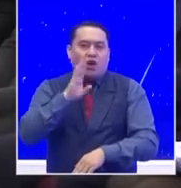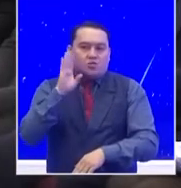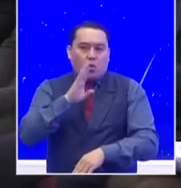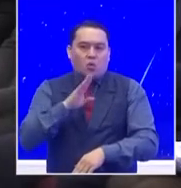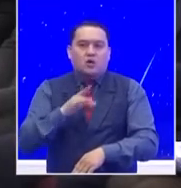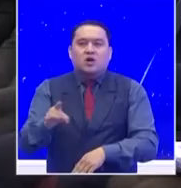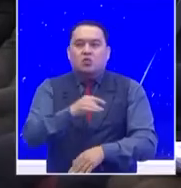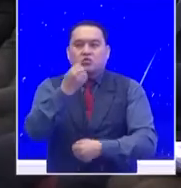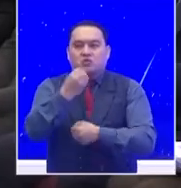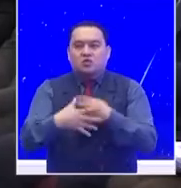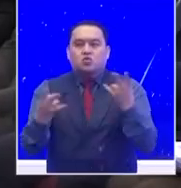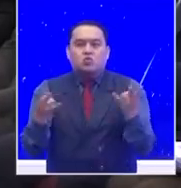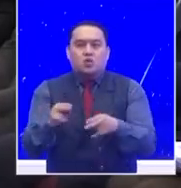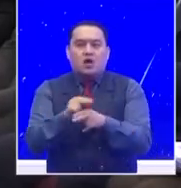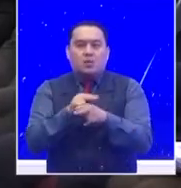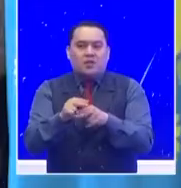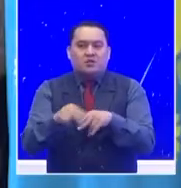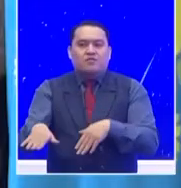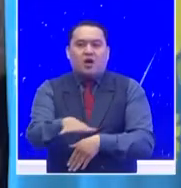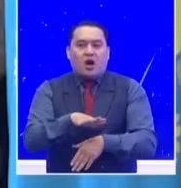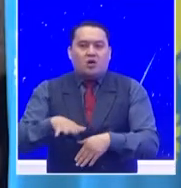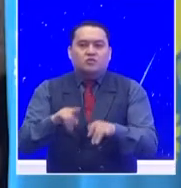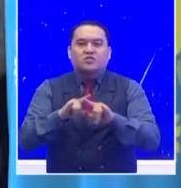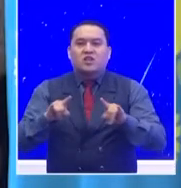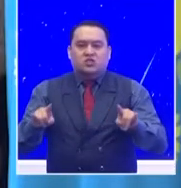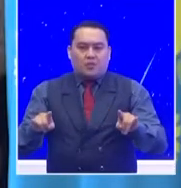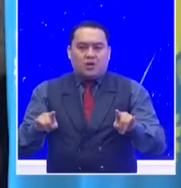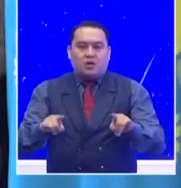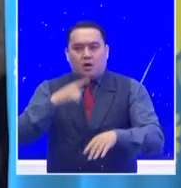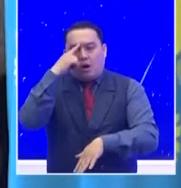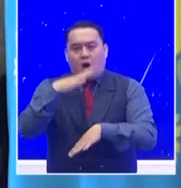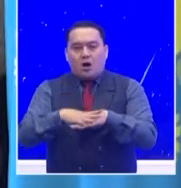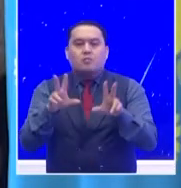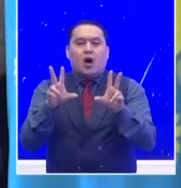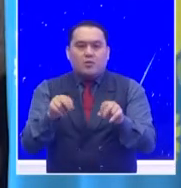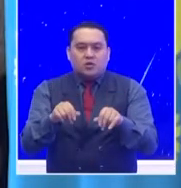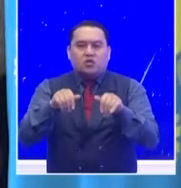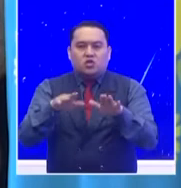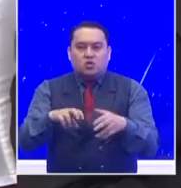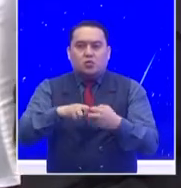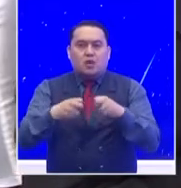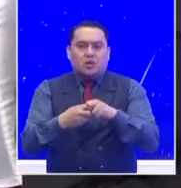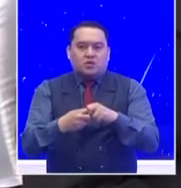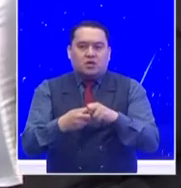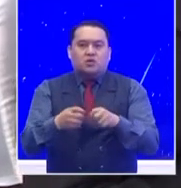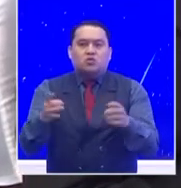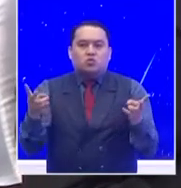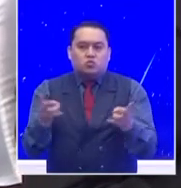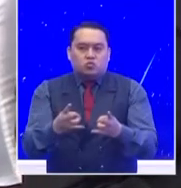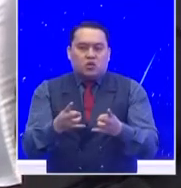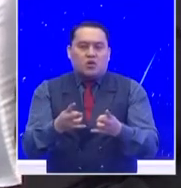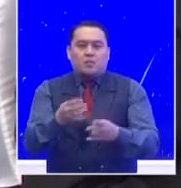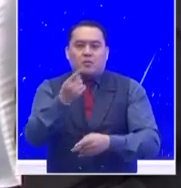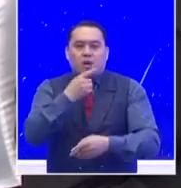Жители районного центра нуждаются в ремонте дворов и детских площадок. Багдат Манзоров пообещал решить проблемы в самое ближайшее время